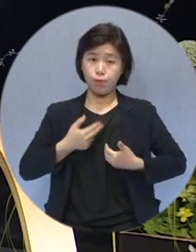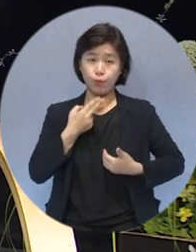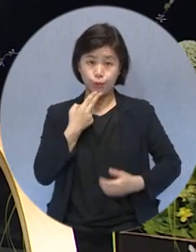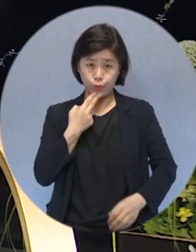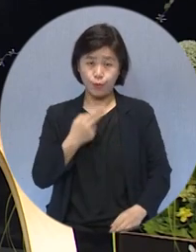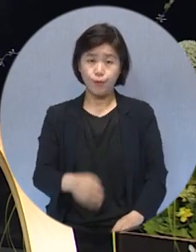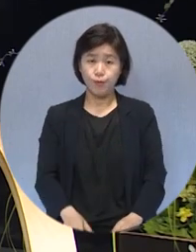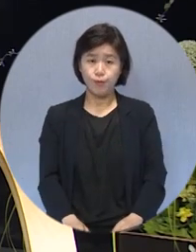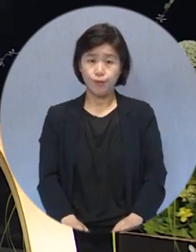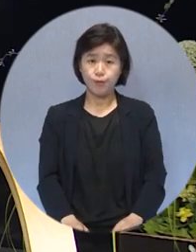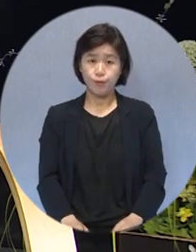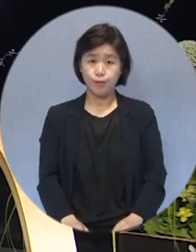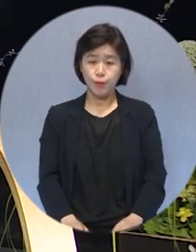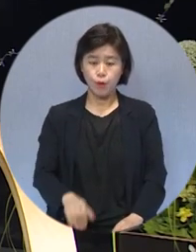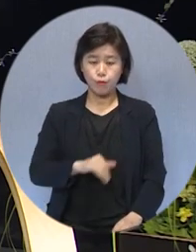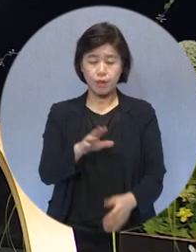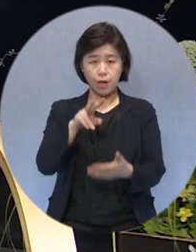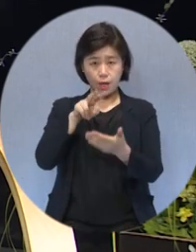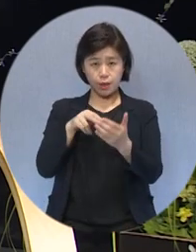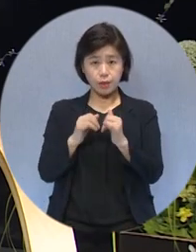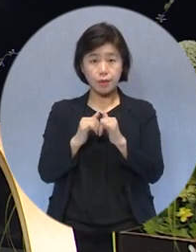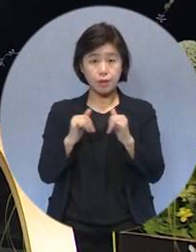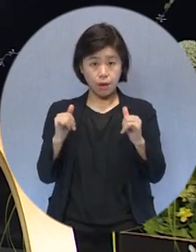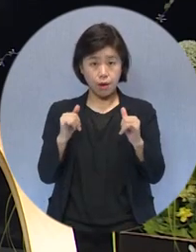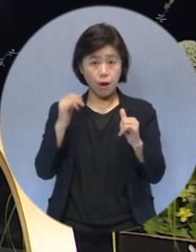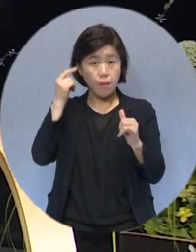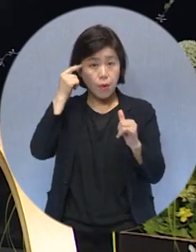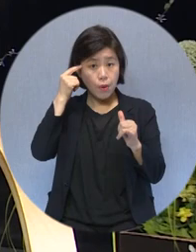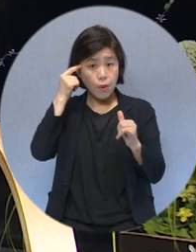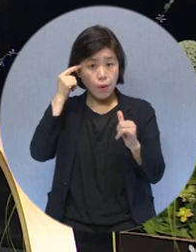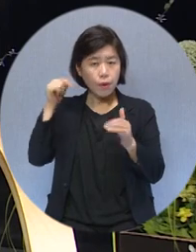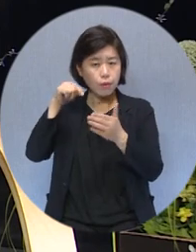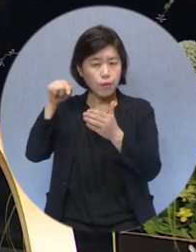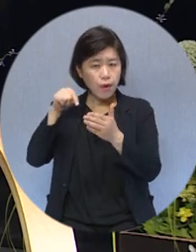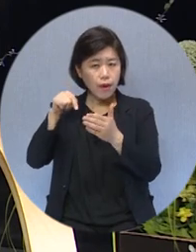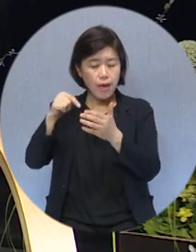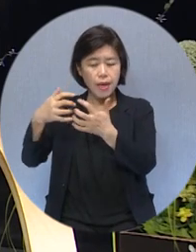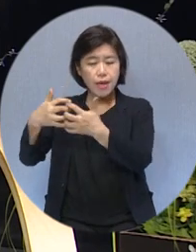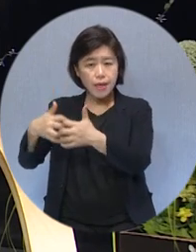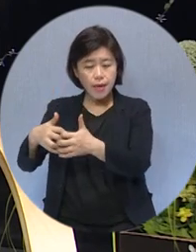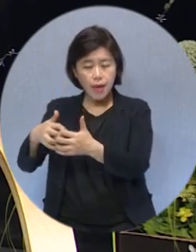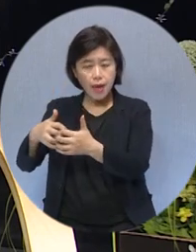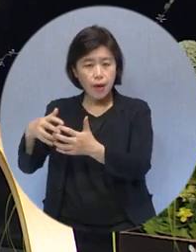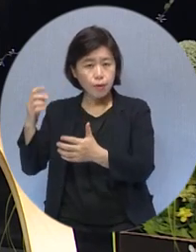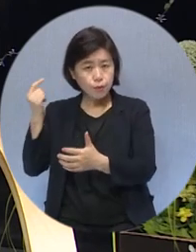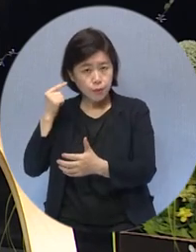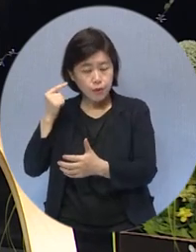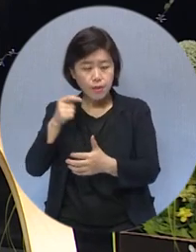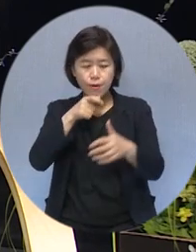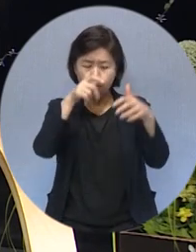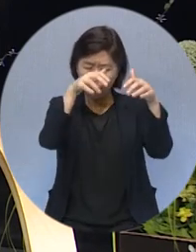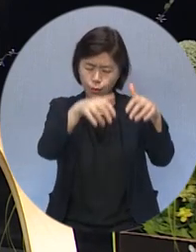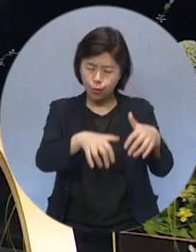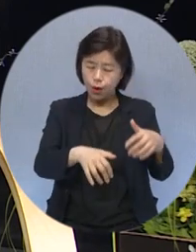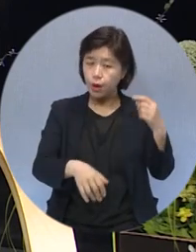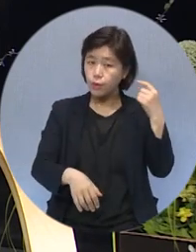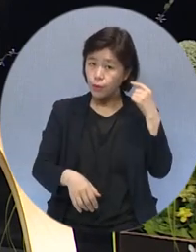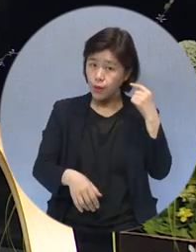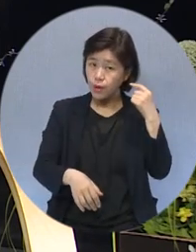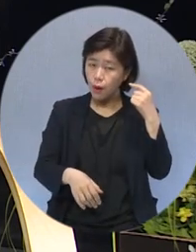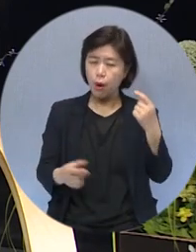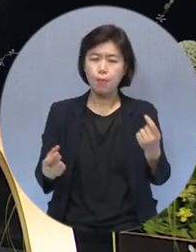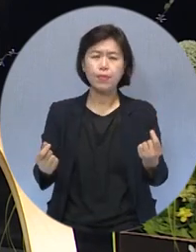시인이 독자들 머릿속에 직족이 돌아가는 소리와 소나기 내리는 소리를 인접해